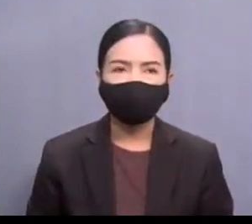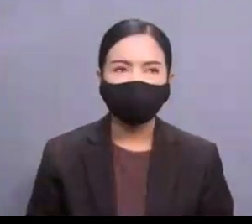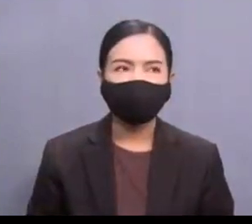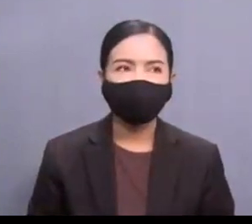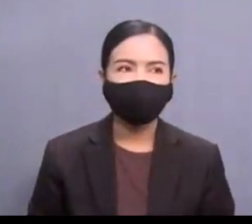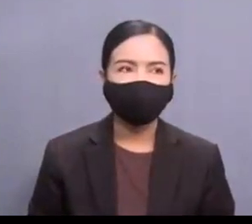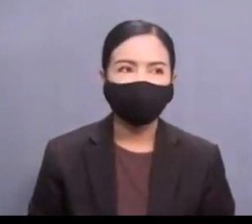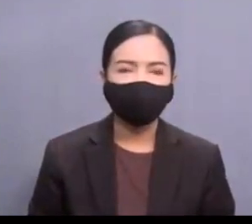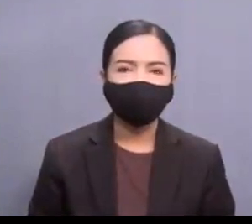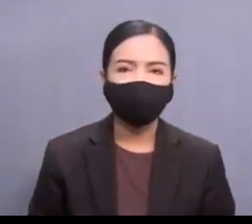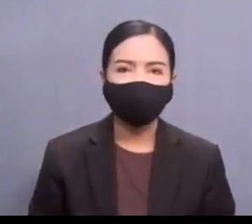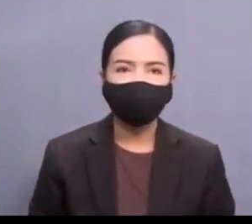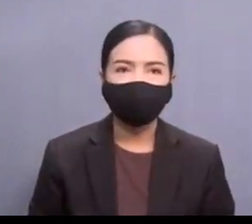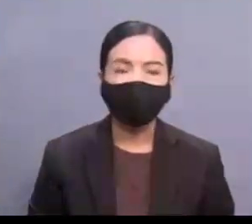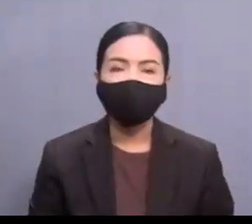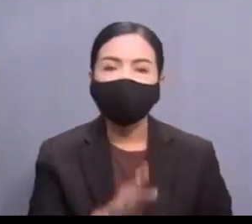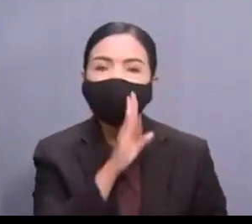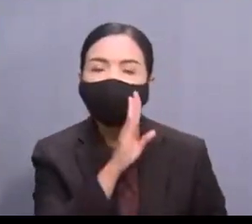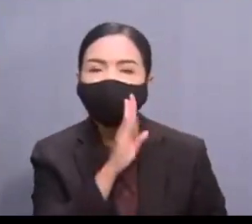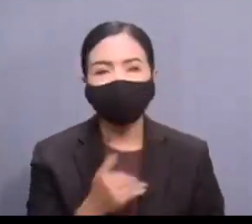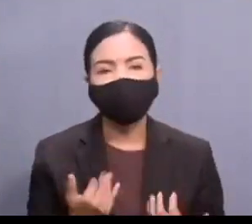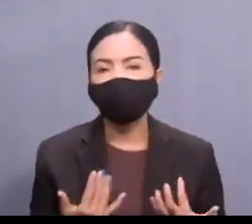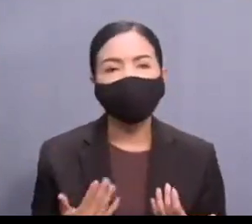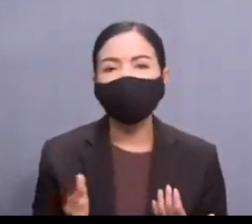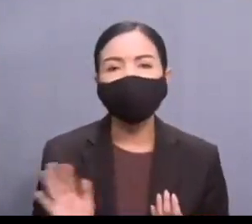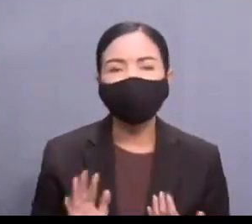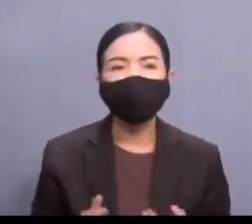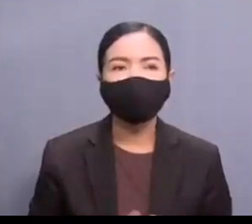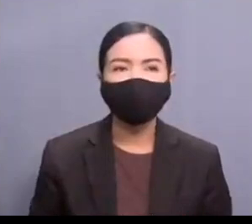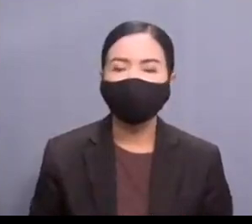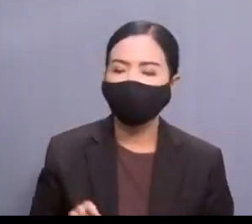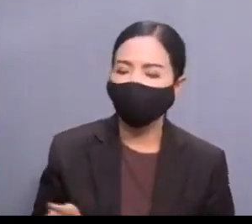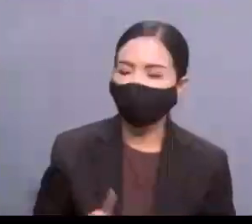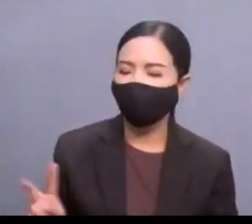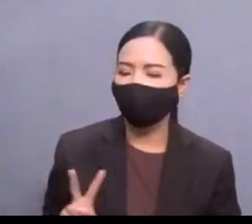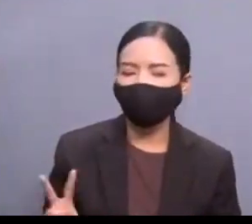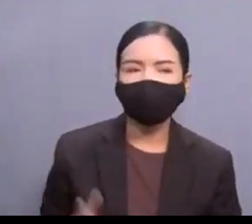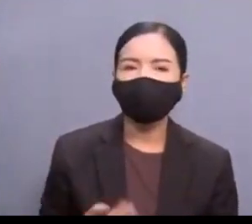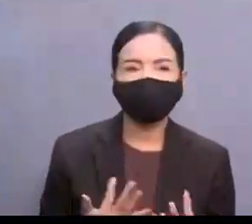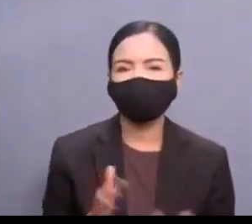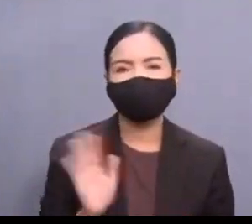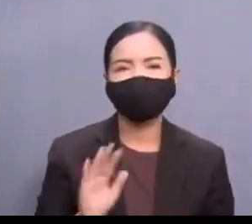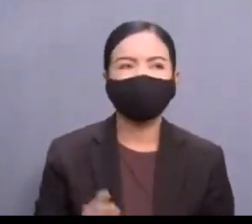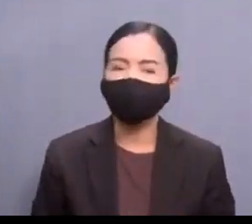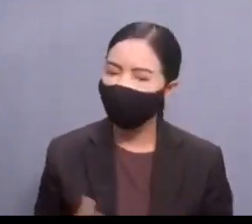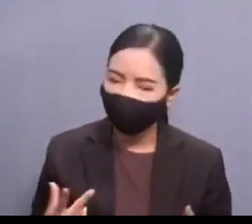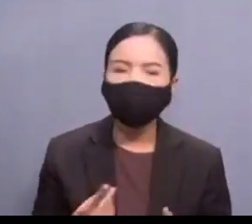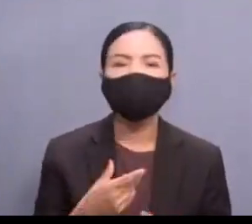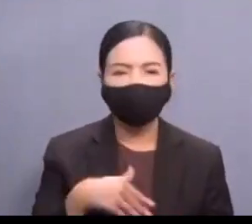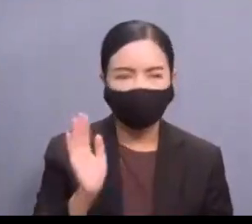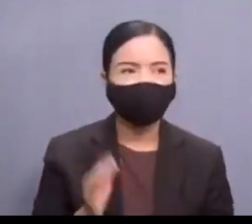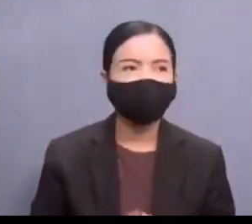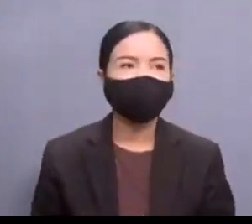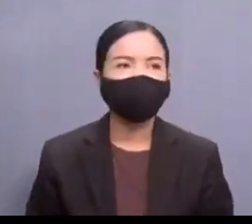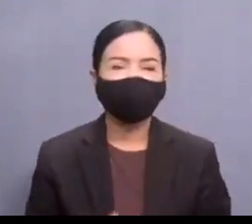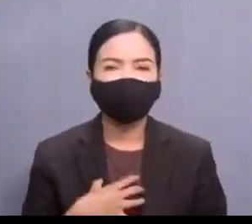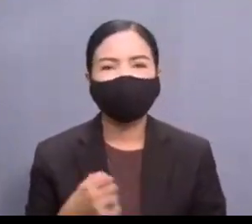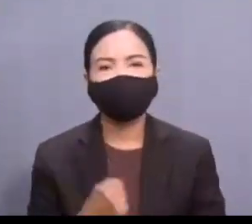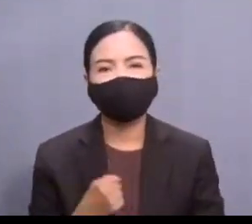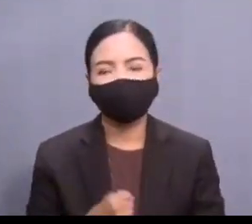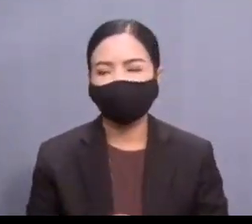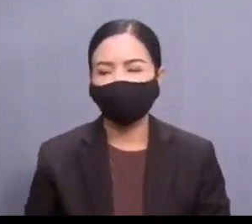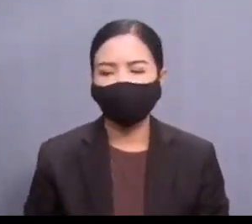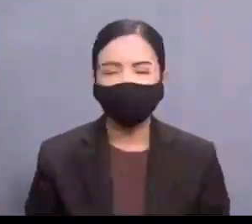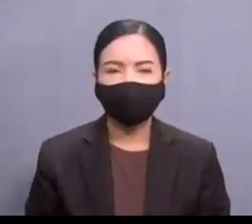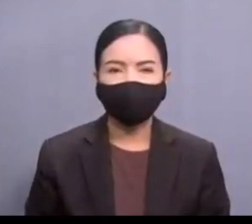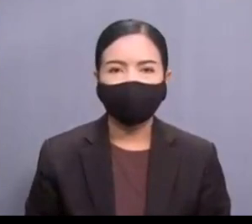ไหมครับแต่ว่าถ้าไม่รอแบบพวกเราทำรัชนีก็ไม่รอค่ะเกาะฉีดไปอยากทำงานแล้วนะ